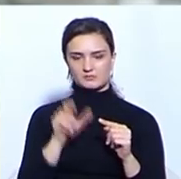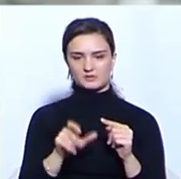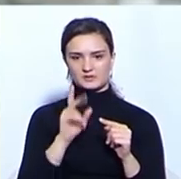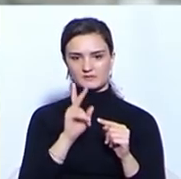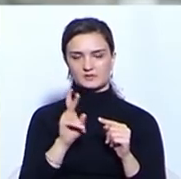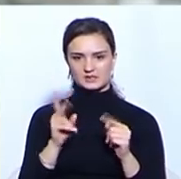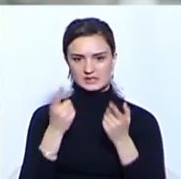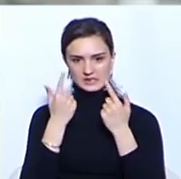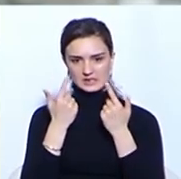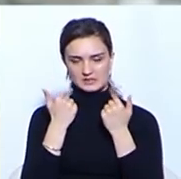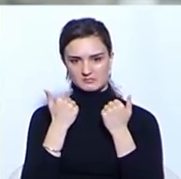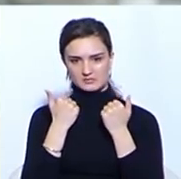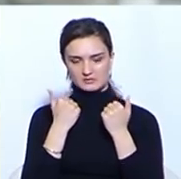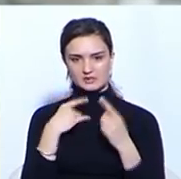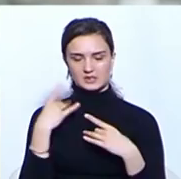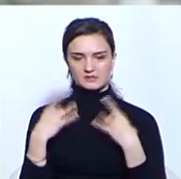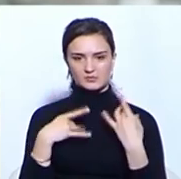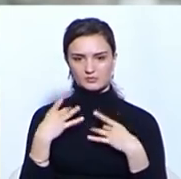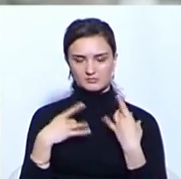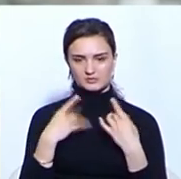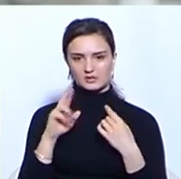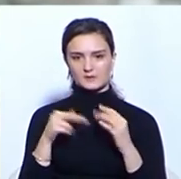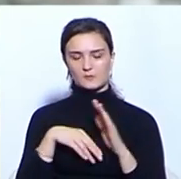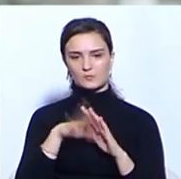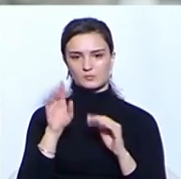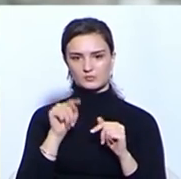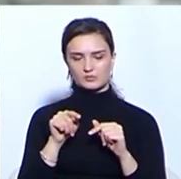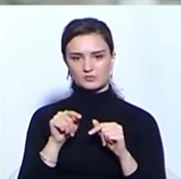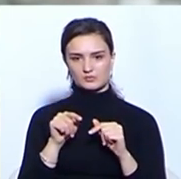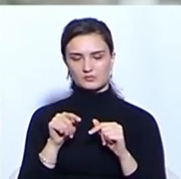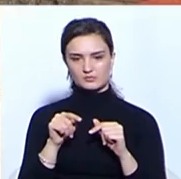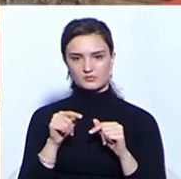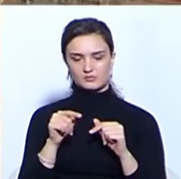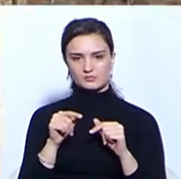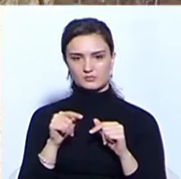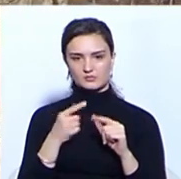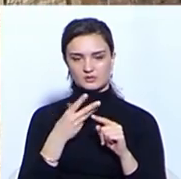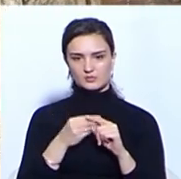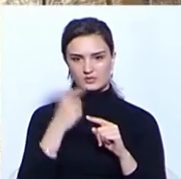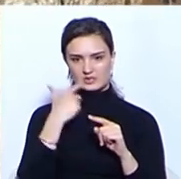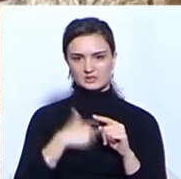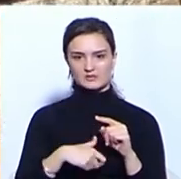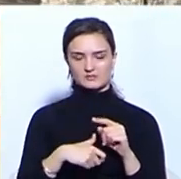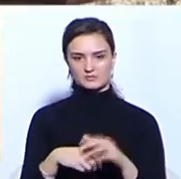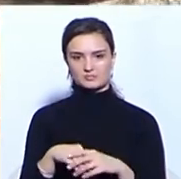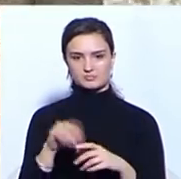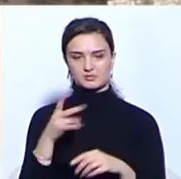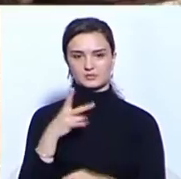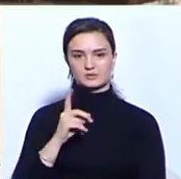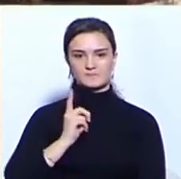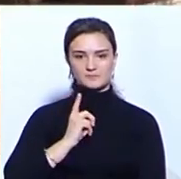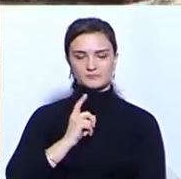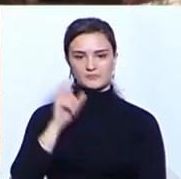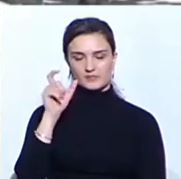რომელიც იტირებდა, ინერვიულებდა და უფრო უარეს მდგომარებას შეუქმნიდა საკუთარ თავს. არ უნდა